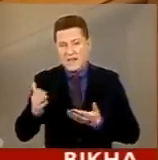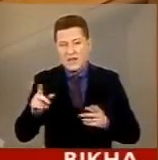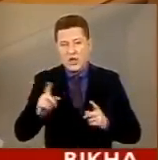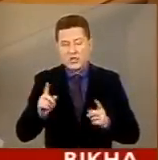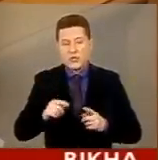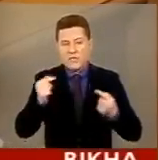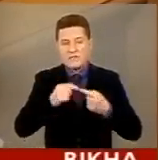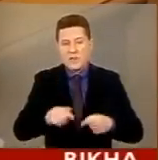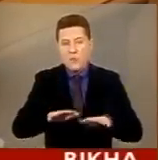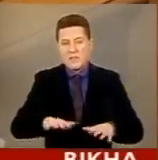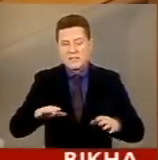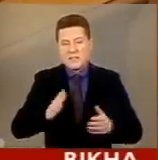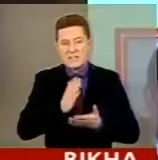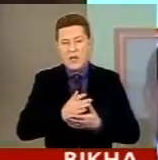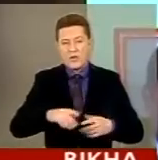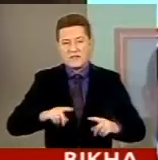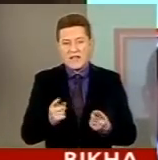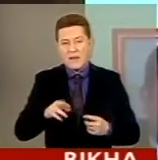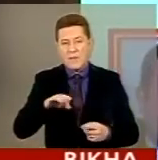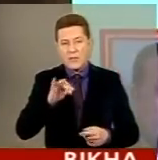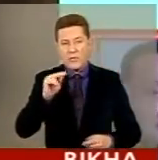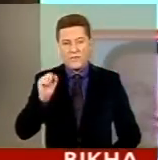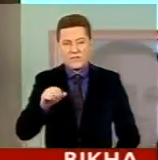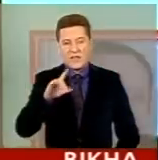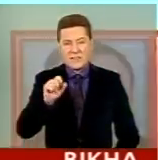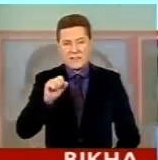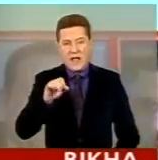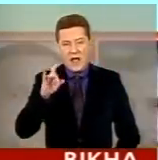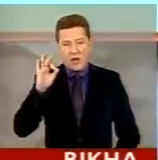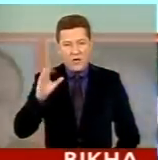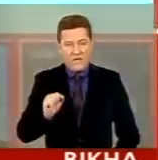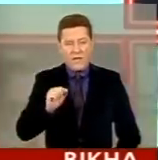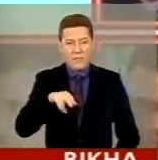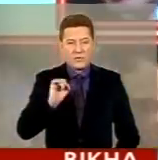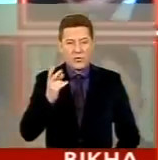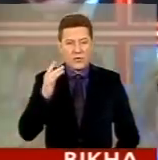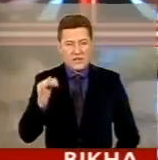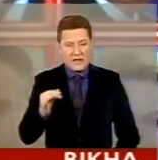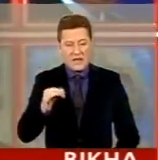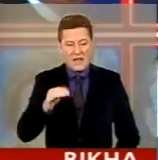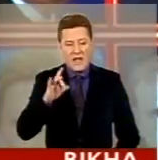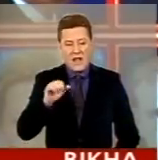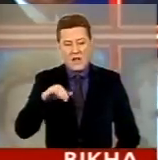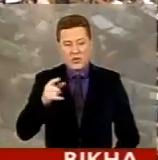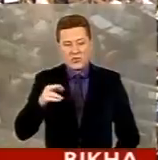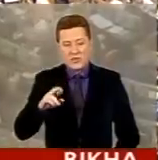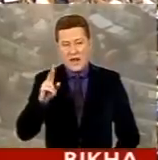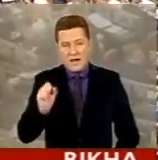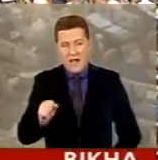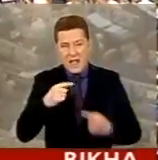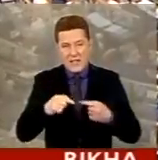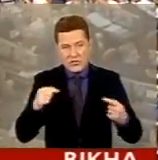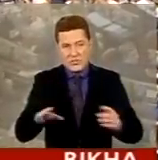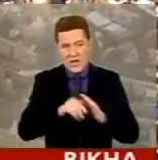місця знаходження та затримання Януковича, Азарова, Захарченка, Пшонки, Якименка, Ратушняка та інших.